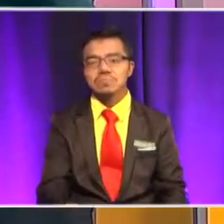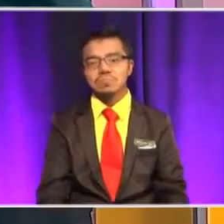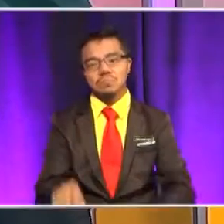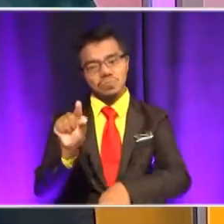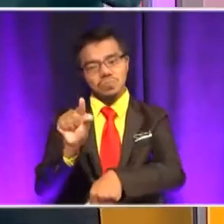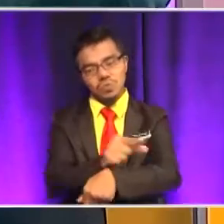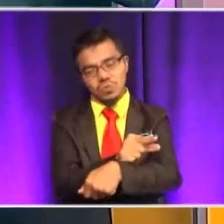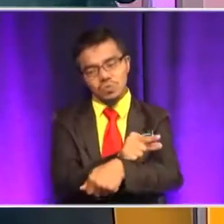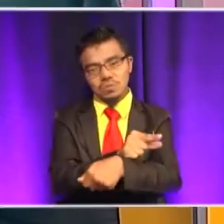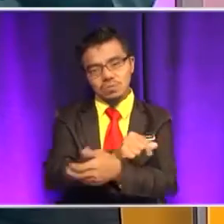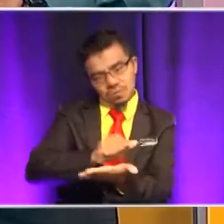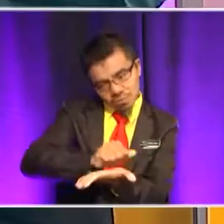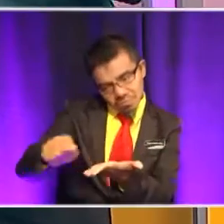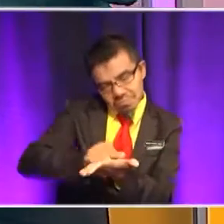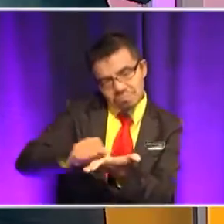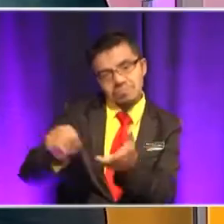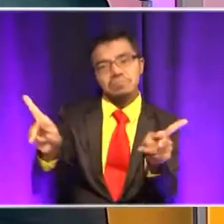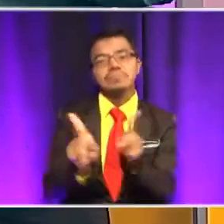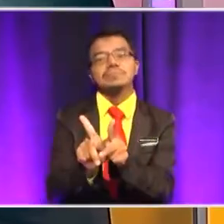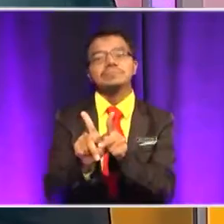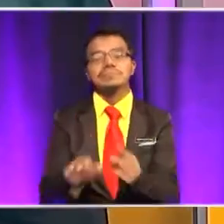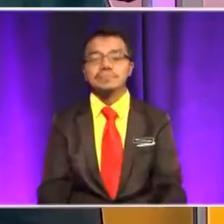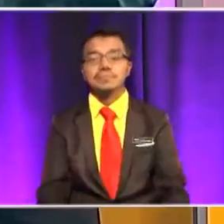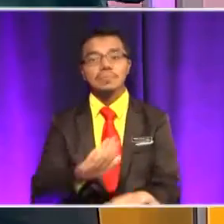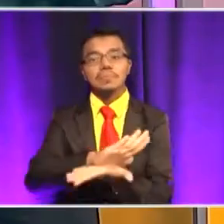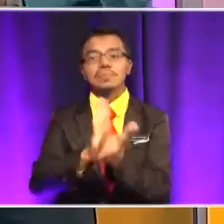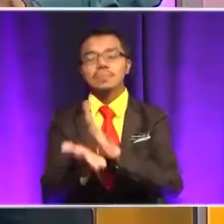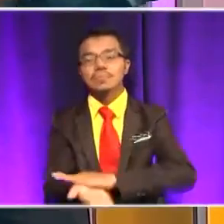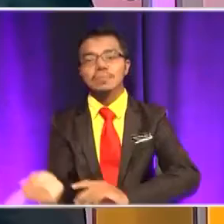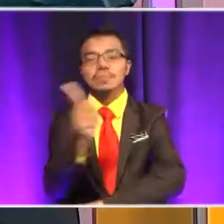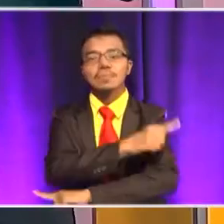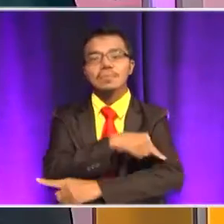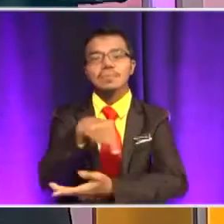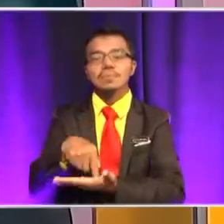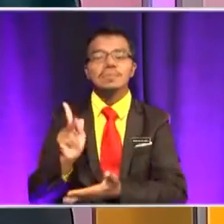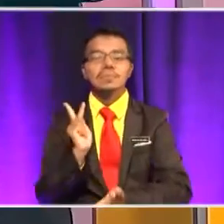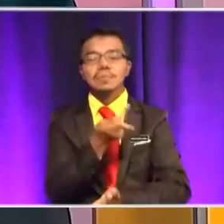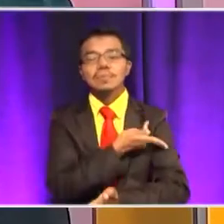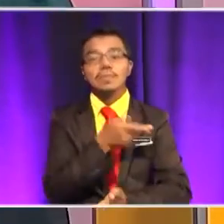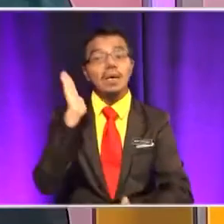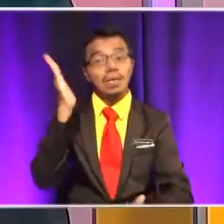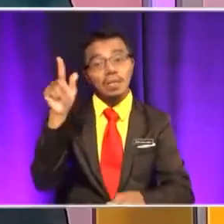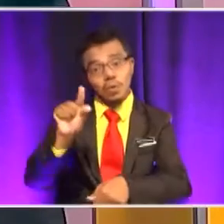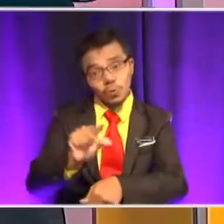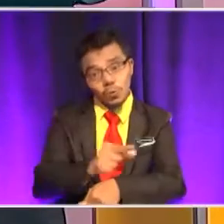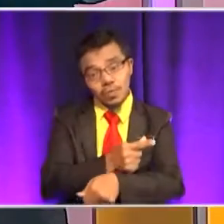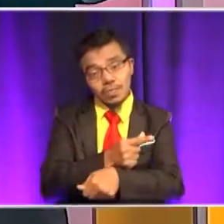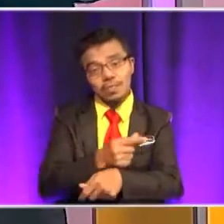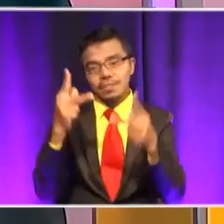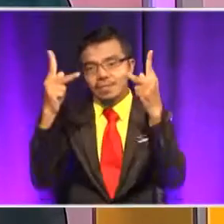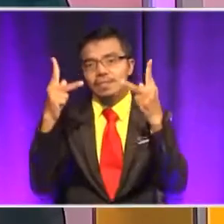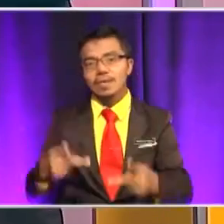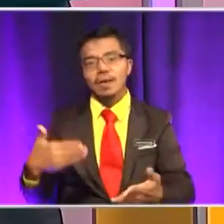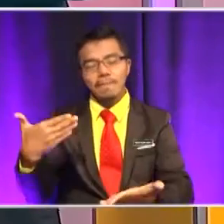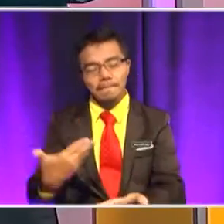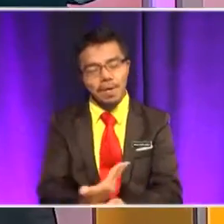Oke so untuk pada hari ini kita akan gunakan kaidah yang baru menggunakan 4 pengilap kasut Magic yang